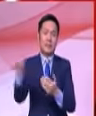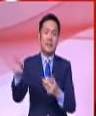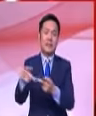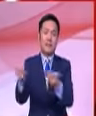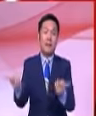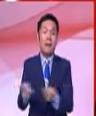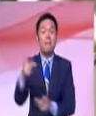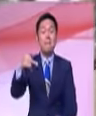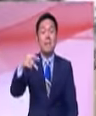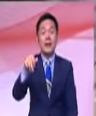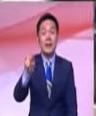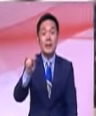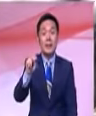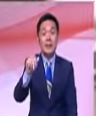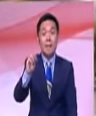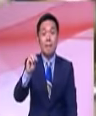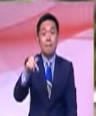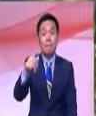semalam.